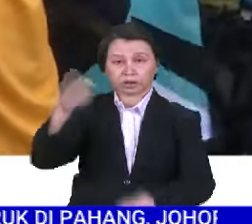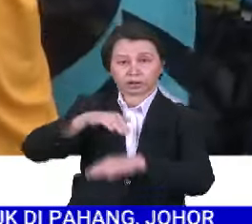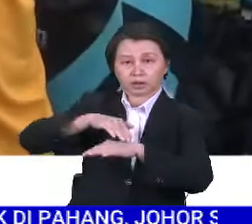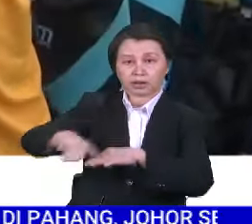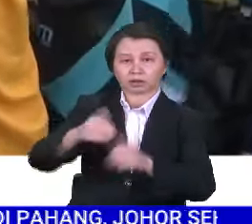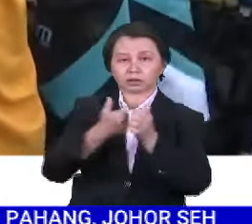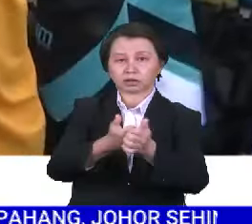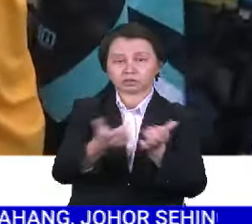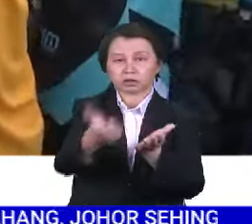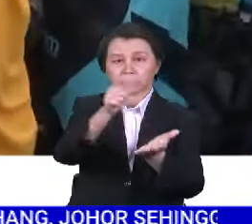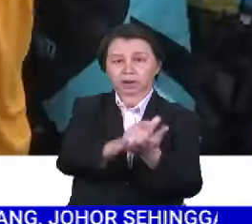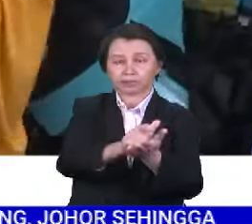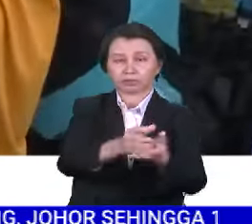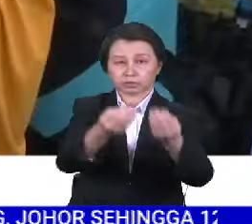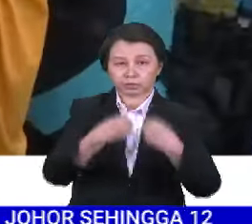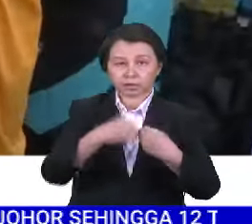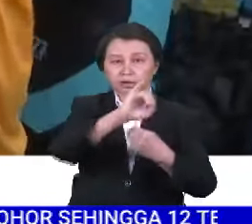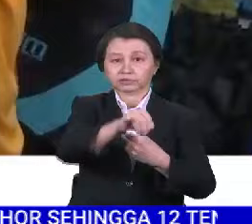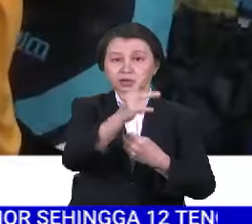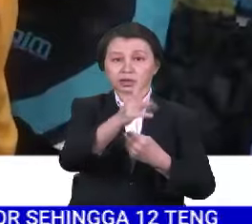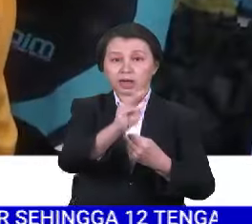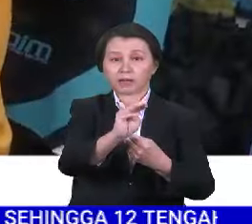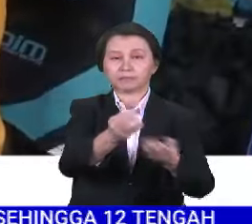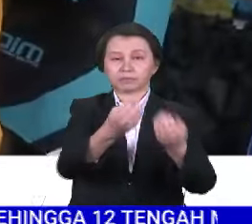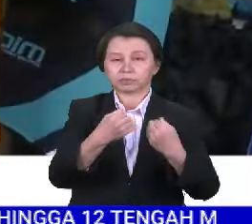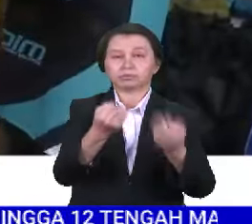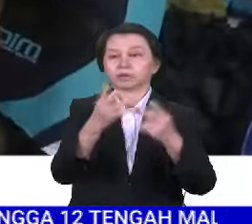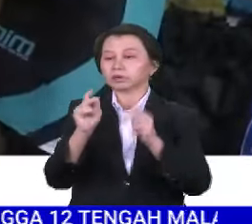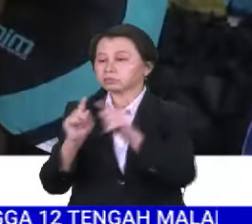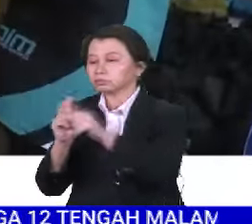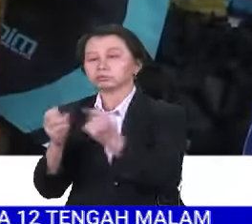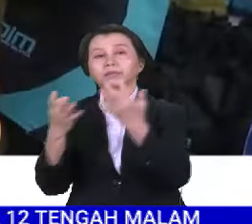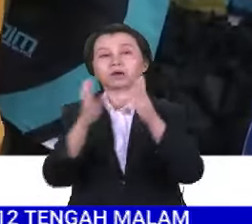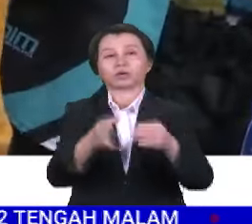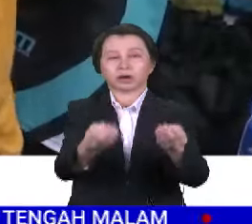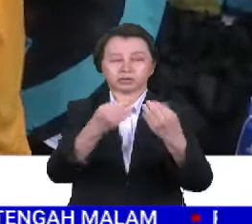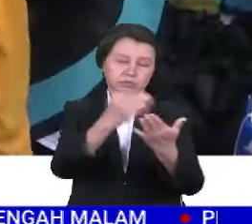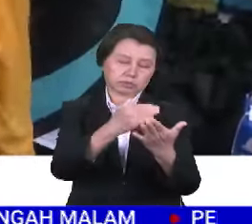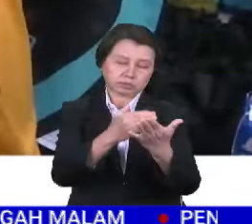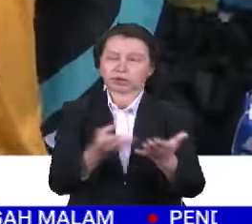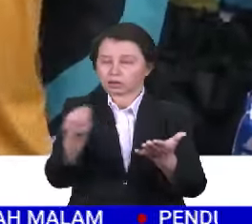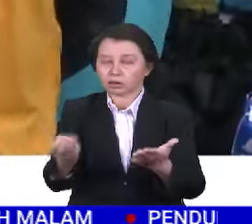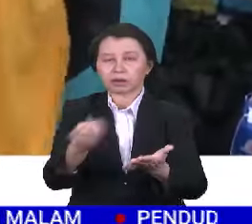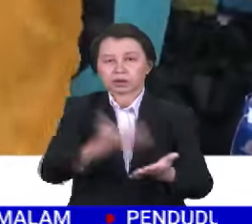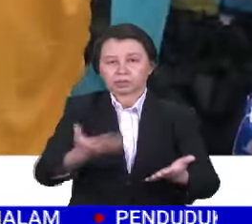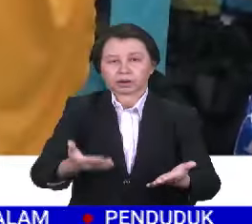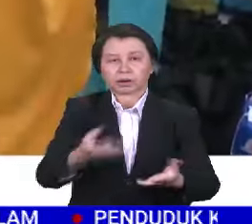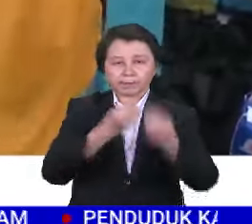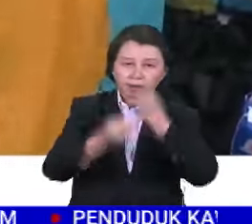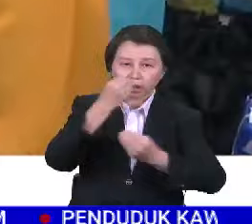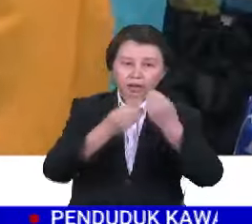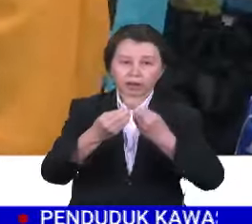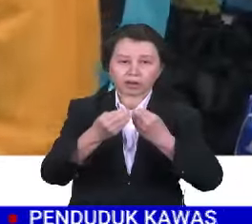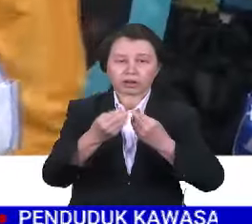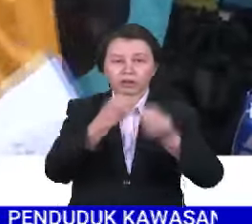mengikut laporan yang telah diberikan oleh pihak JKM lah untuk berapa ramai mangsa banjir, dan kita akan bekalkan barangan-barangan berupa makanan